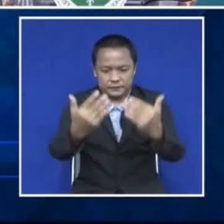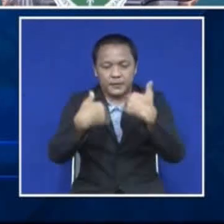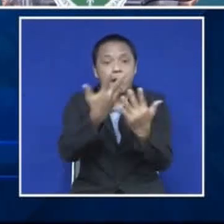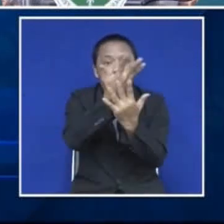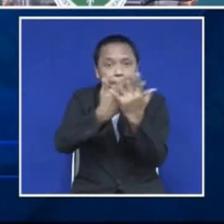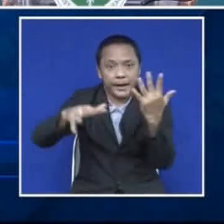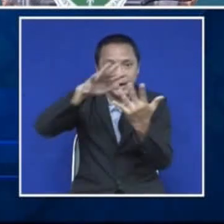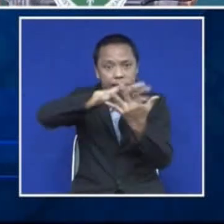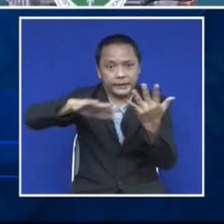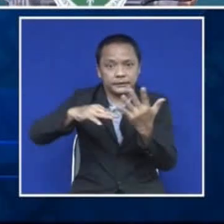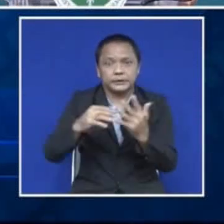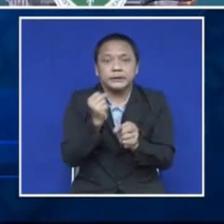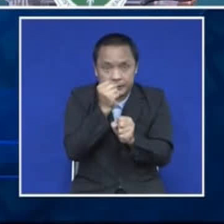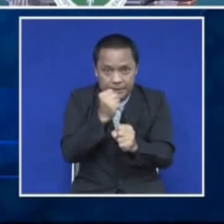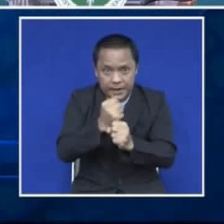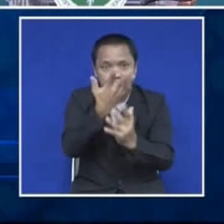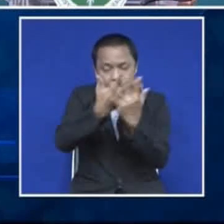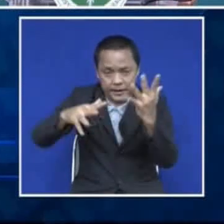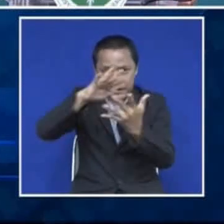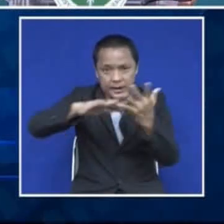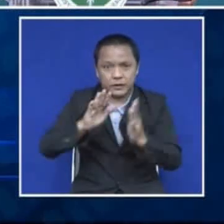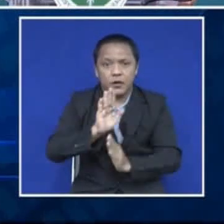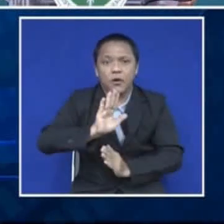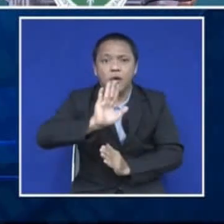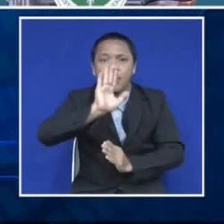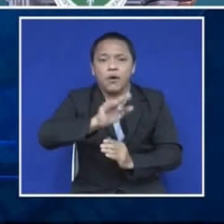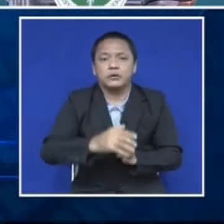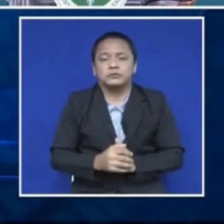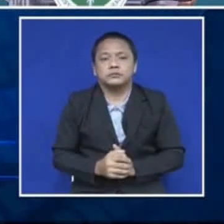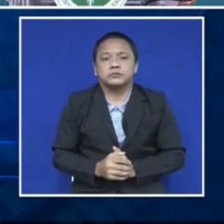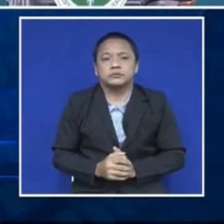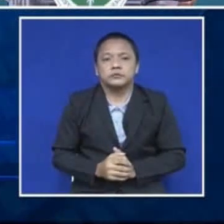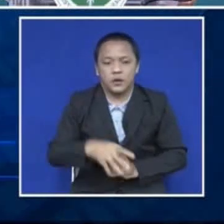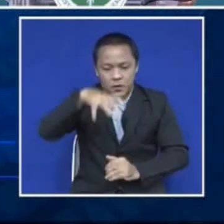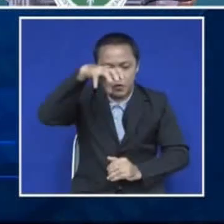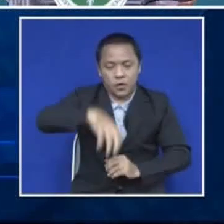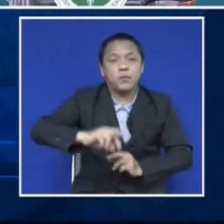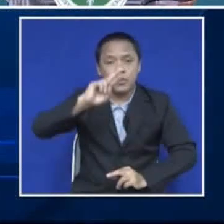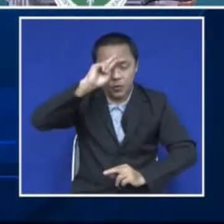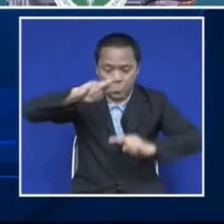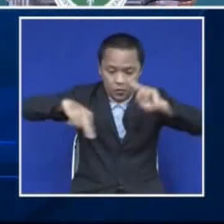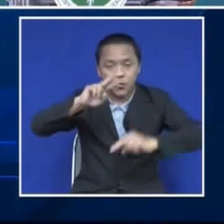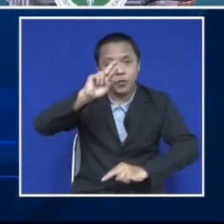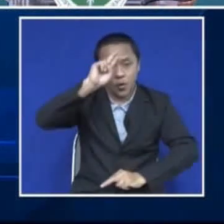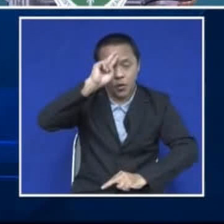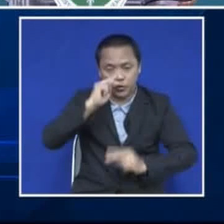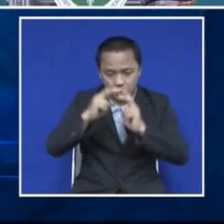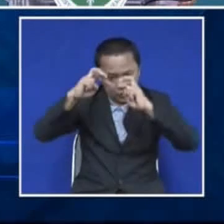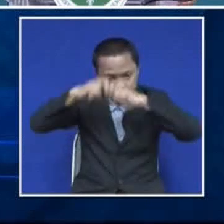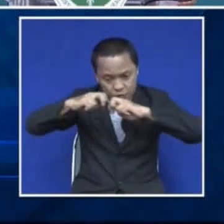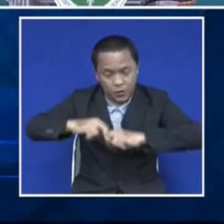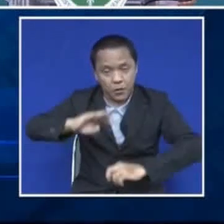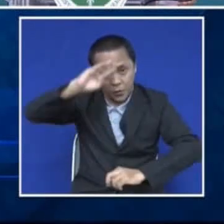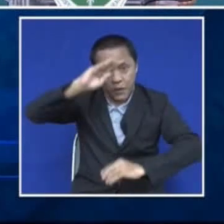ที่ไม่ให้เดินทางออกนอกบริเวณควบคุมแบบเดียวกับสิงคโปร์ซึ่งผู้ป่วยส่วนใหญ่ไม่มีอาการส่วนคนไทยที่ติดเชื้อเนี่ยก็